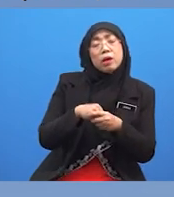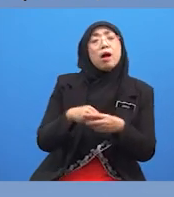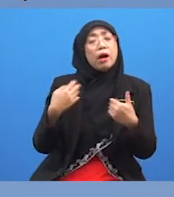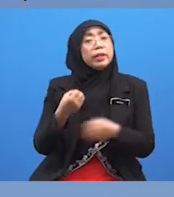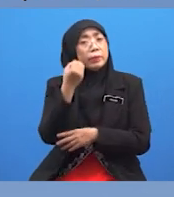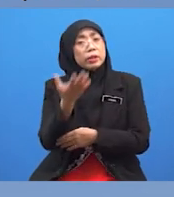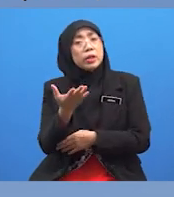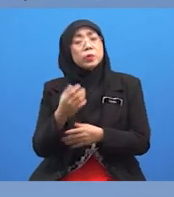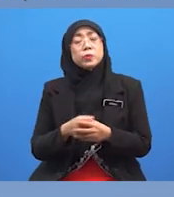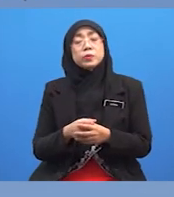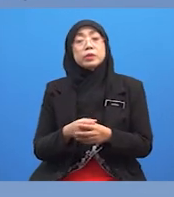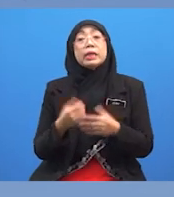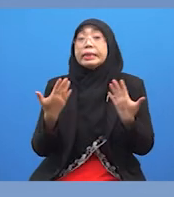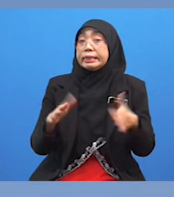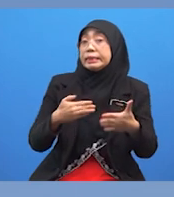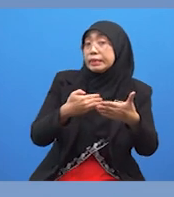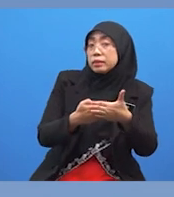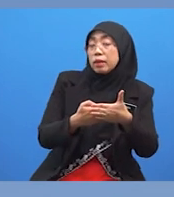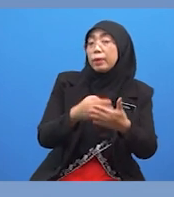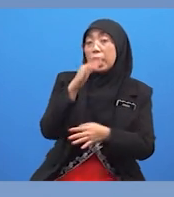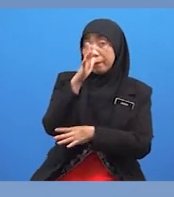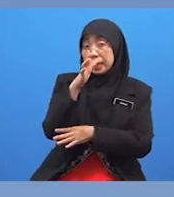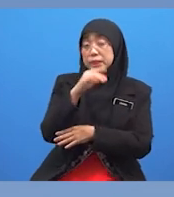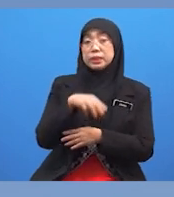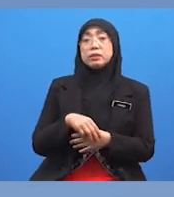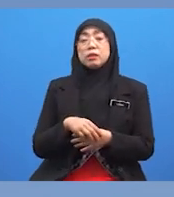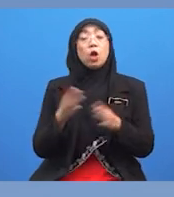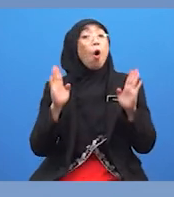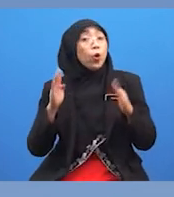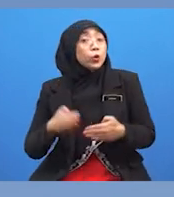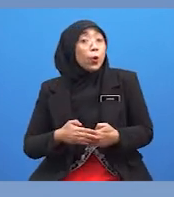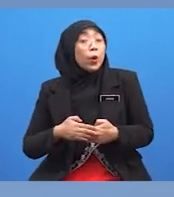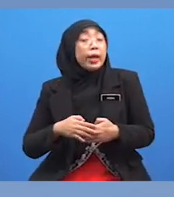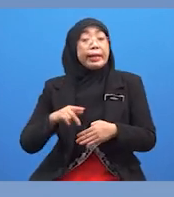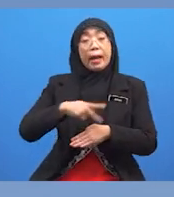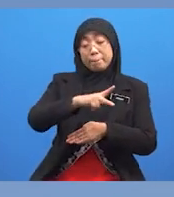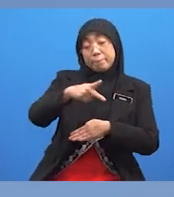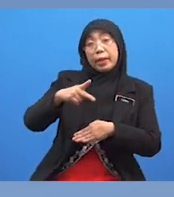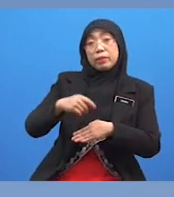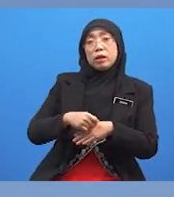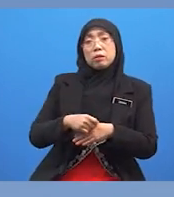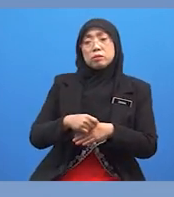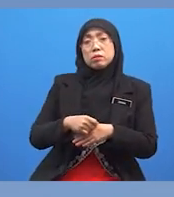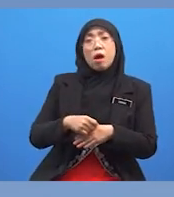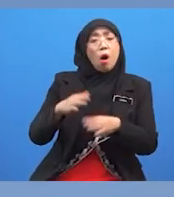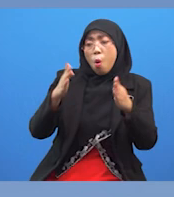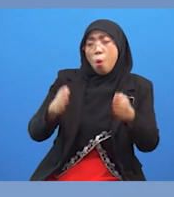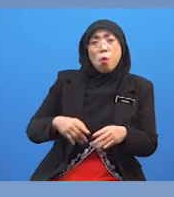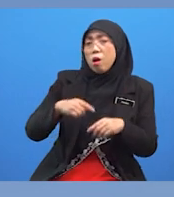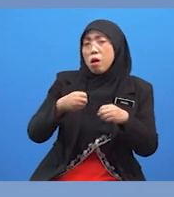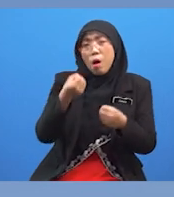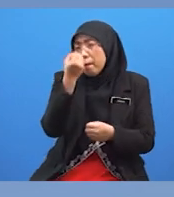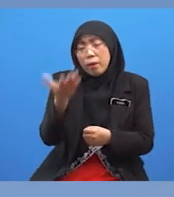Aziz setelah sampai di Melaka, beliau telah bersolat di pantai Melaka, disaksikan oleh orang